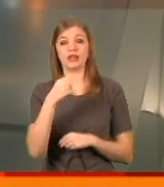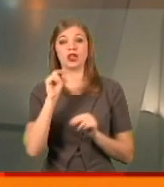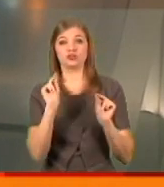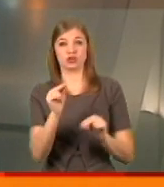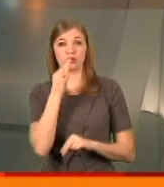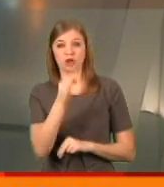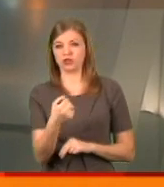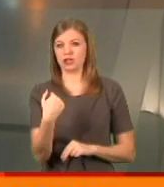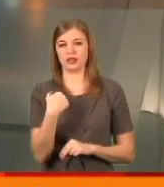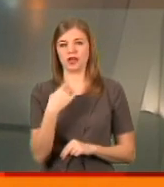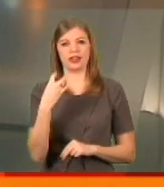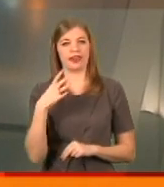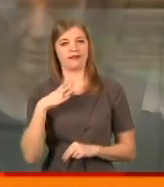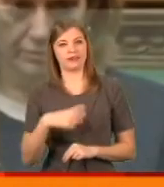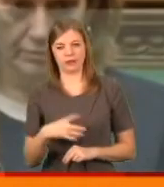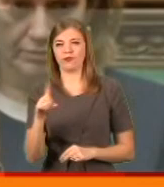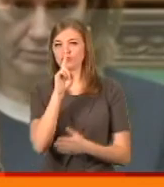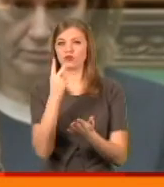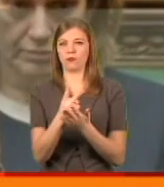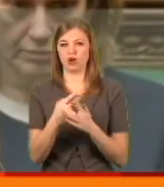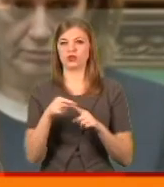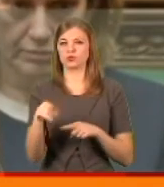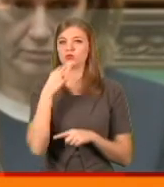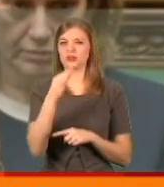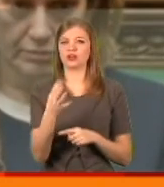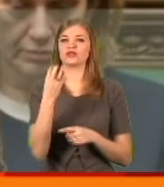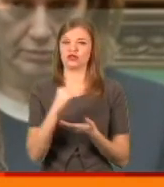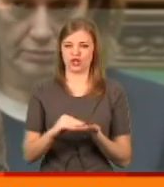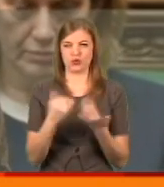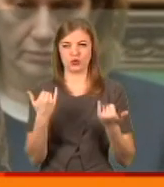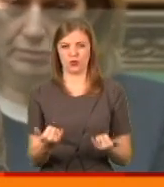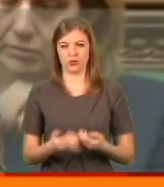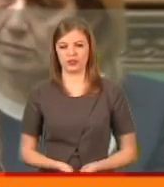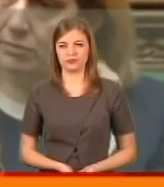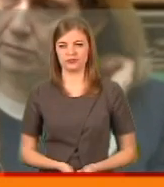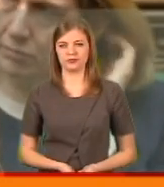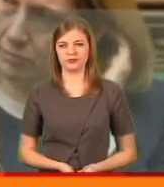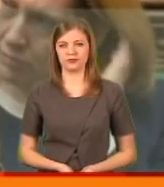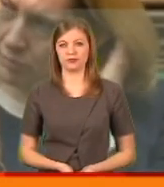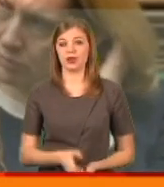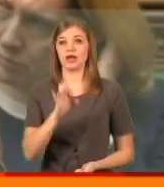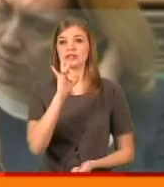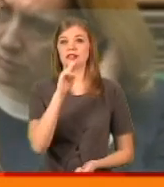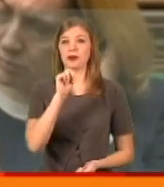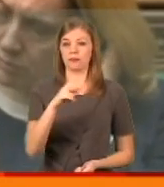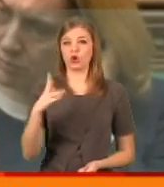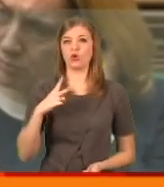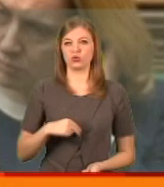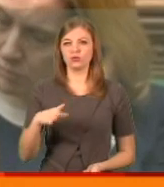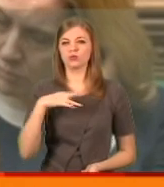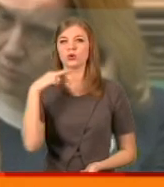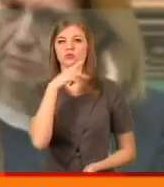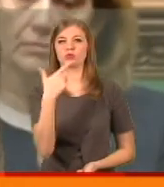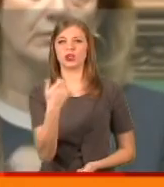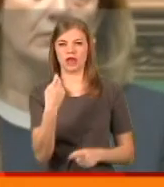кажучи, я не втримався, щоб показати цю заяву ще й сьогодні. Скрипаль і його донька були отруєні